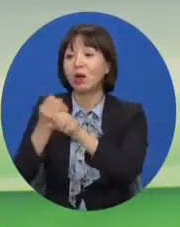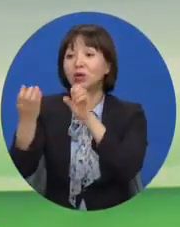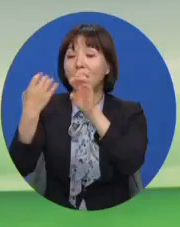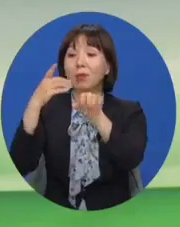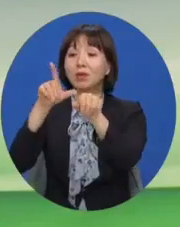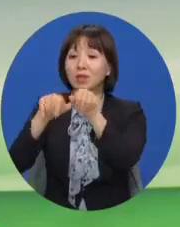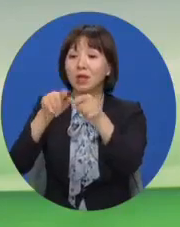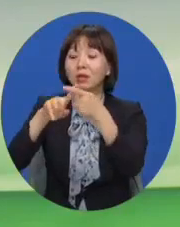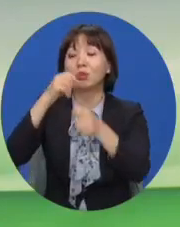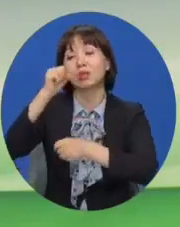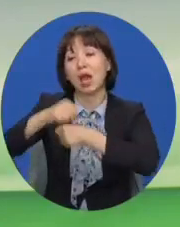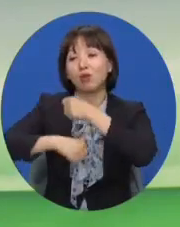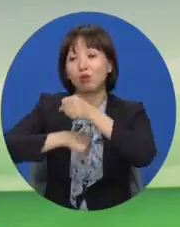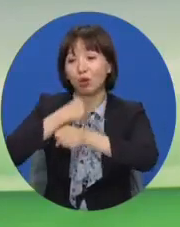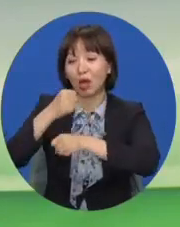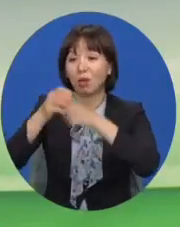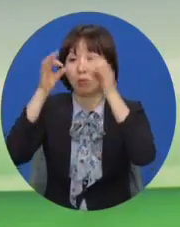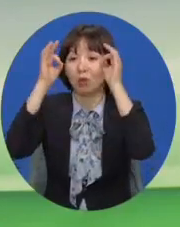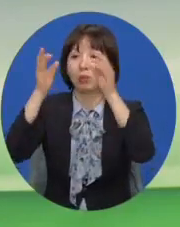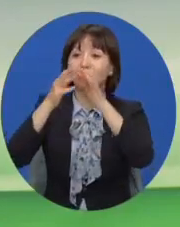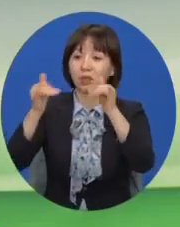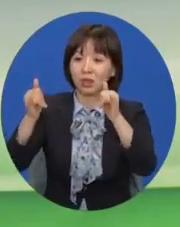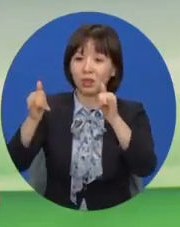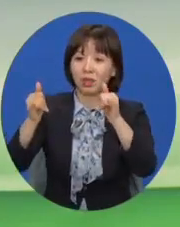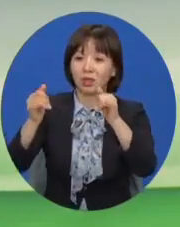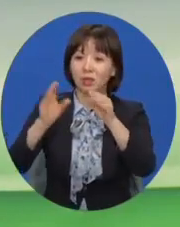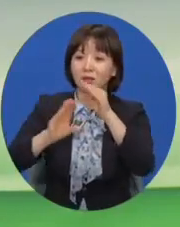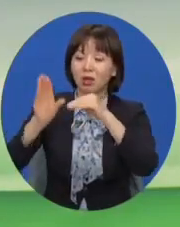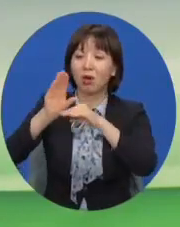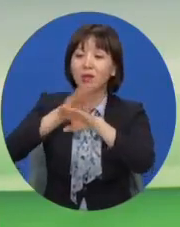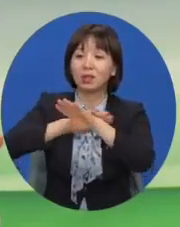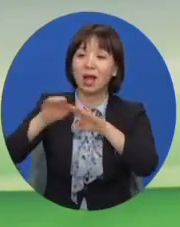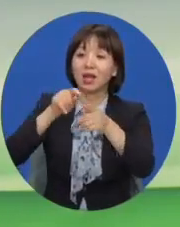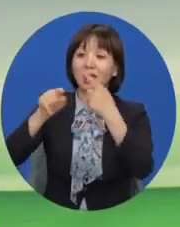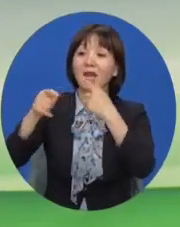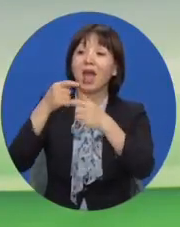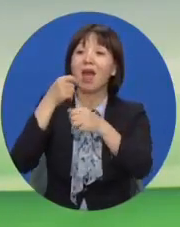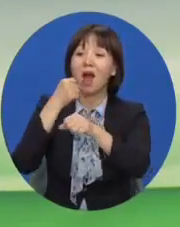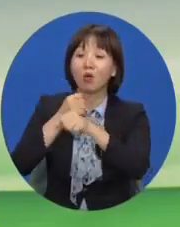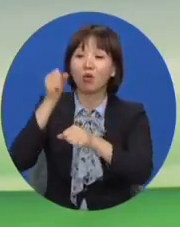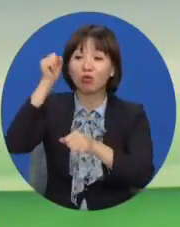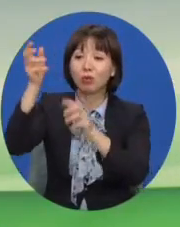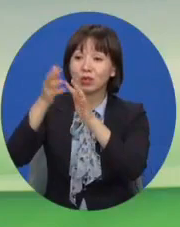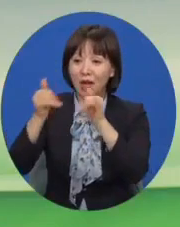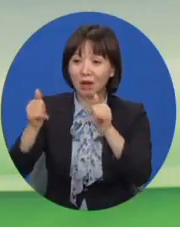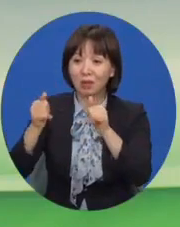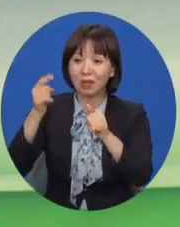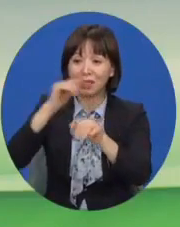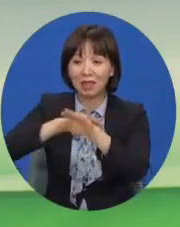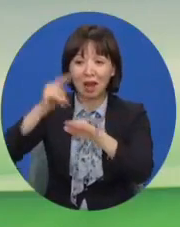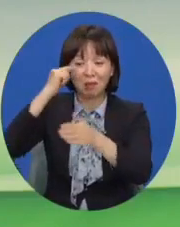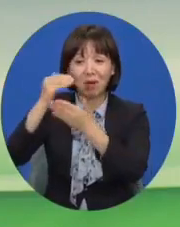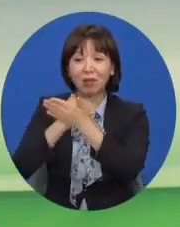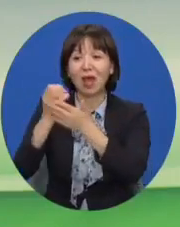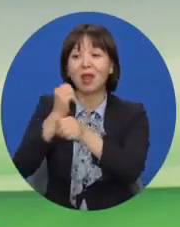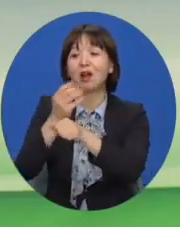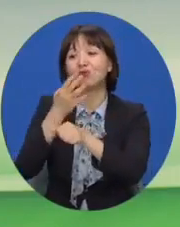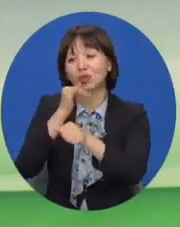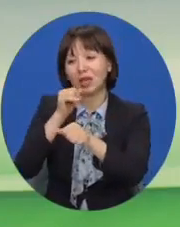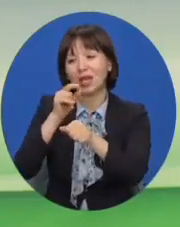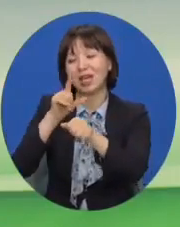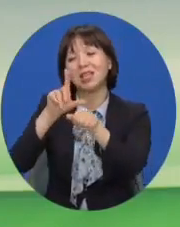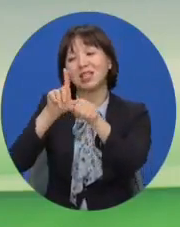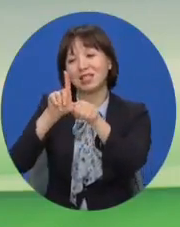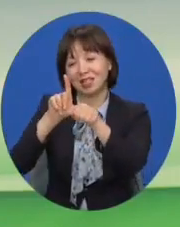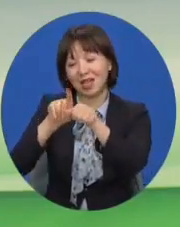시간도 자유롭게 보시는 분들이 더 잘 이해하고 이 후보자님들을 잘 판단할 수 있도록 그런 시간으로 좀 채워주시기를